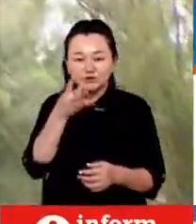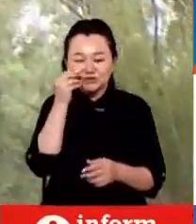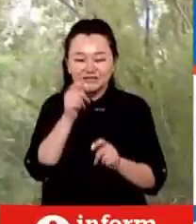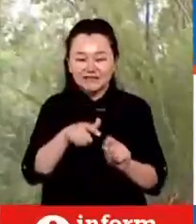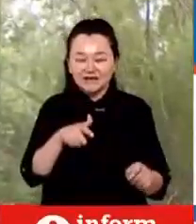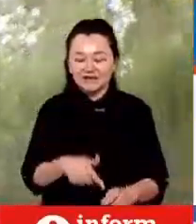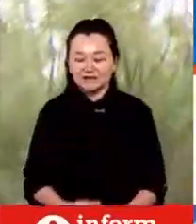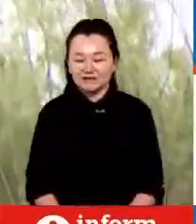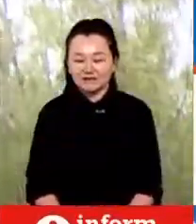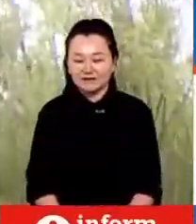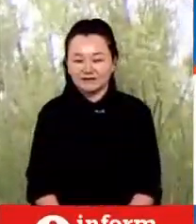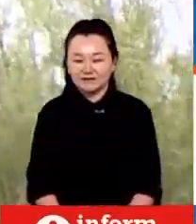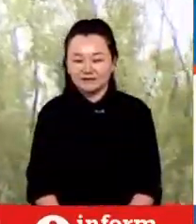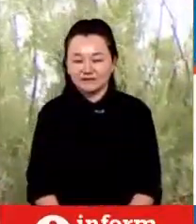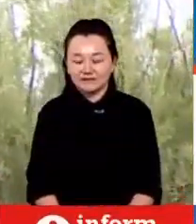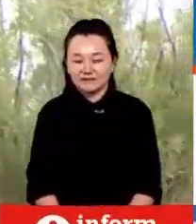кто это